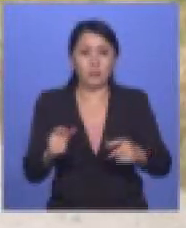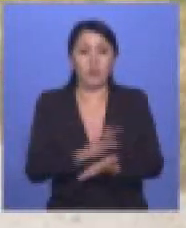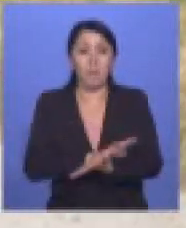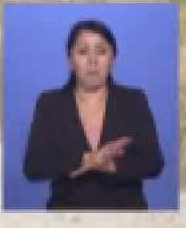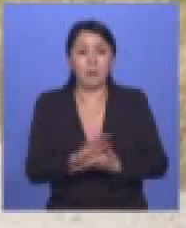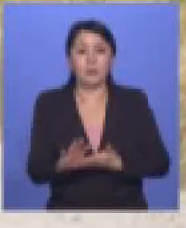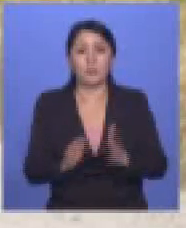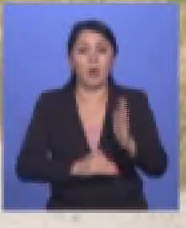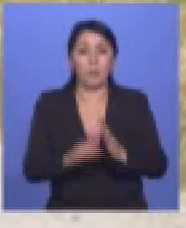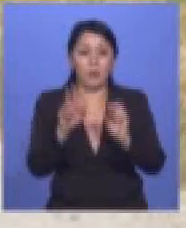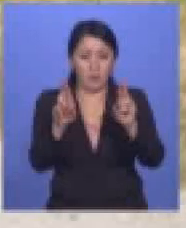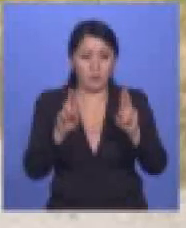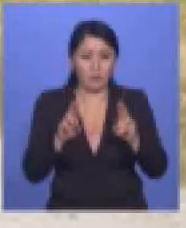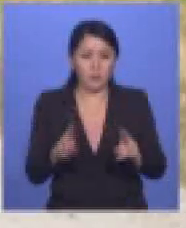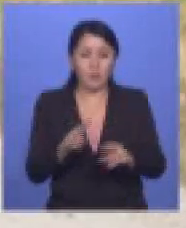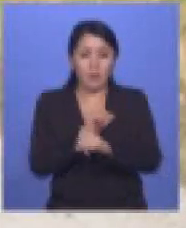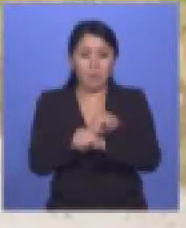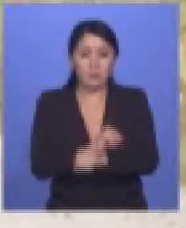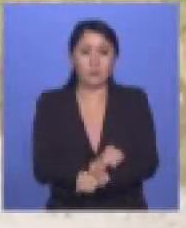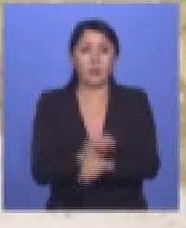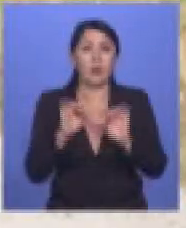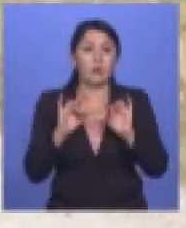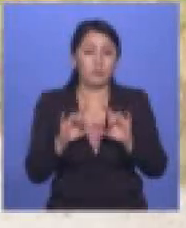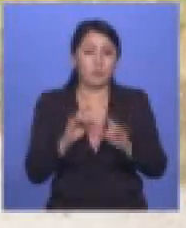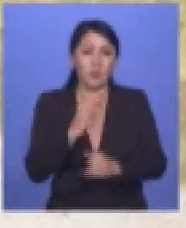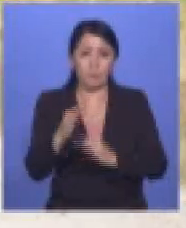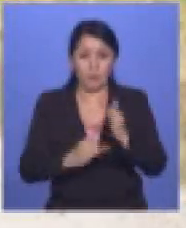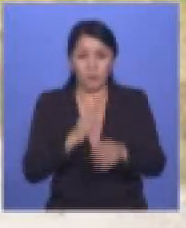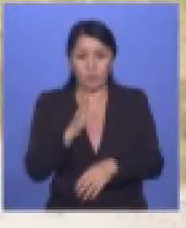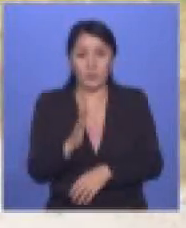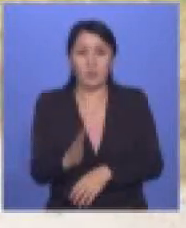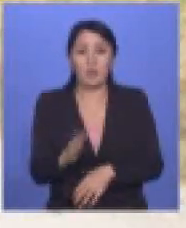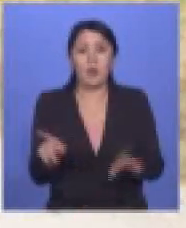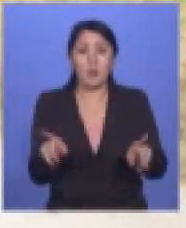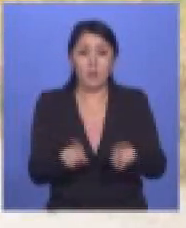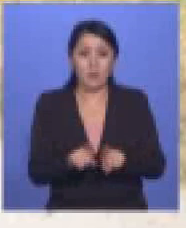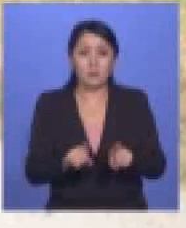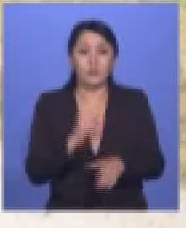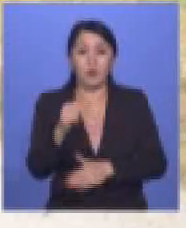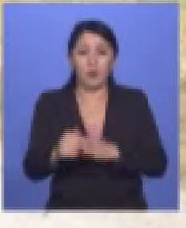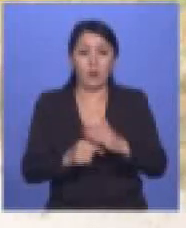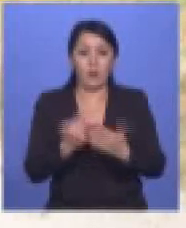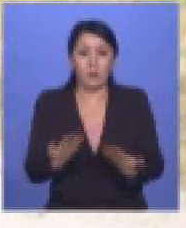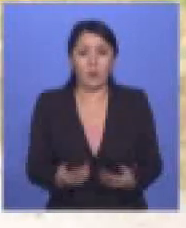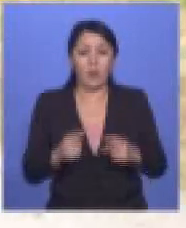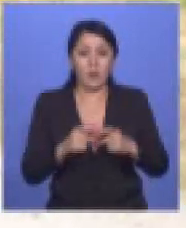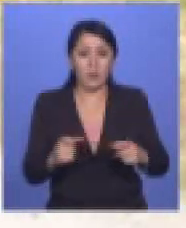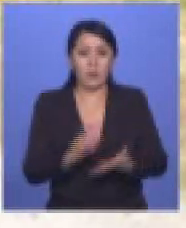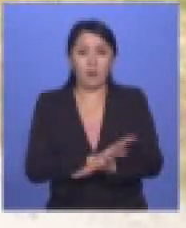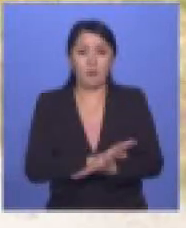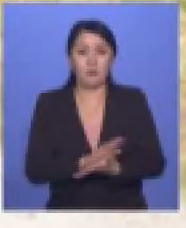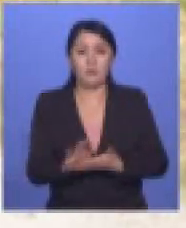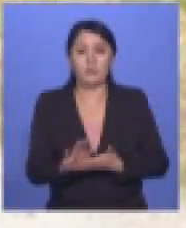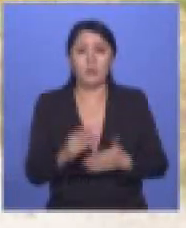және абаттандыру ережелерін сақтау туралы түсініктемелік әңгімелер жүргізілуде. Сонымен қатар қала тұрғындарын тазалықты